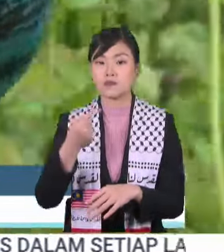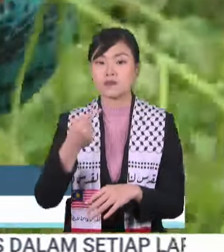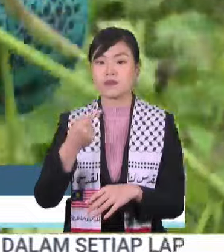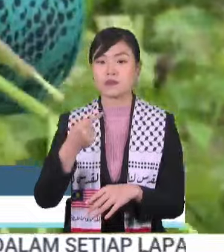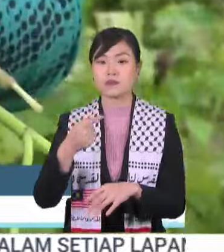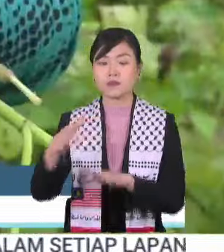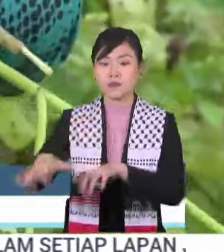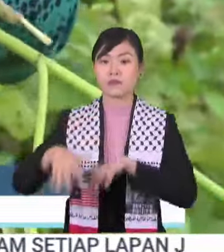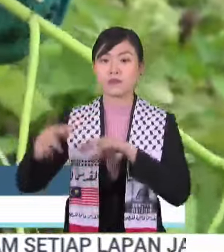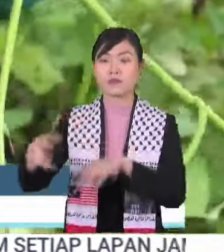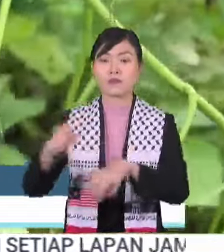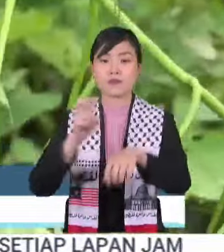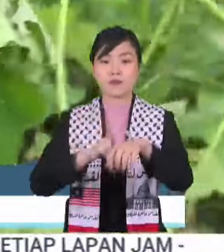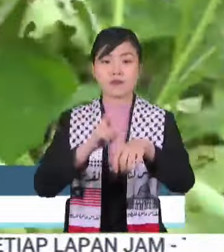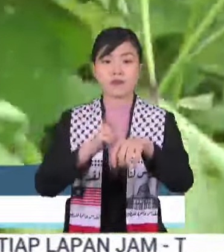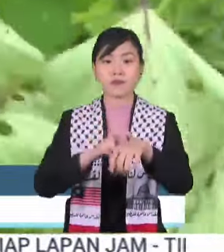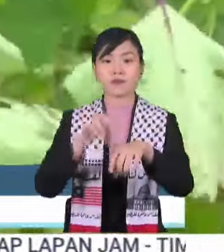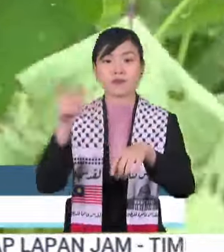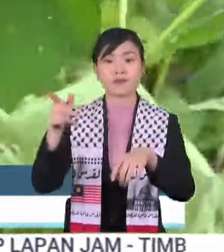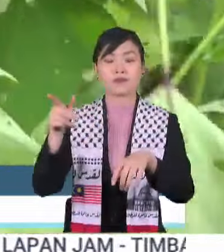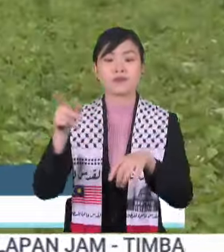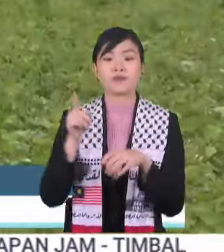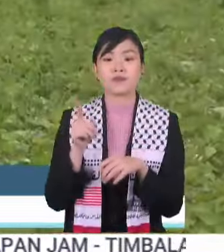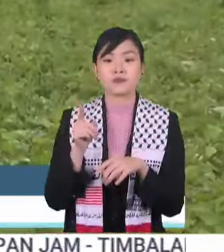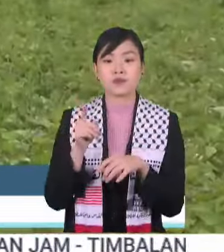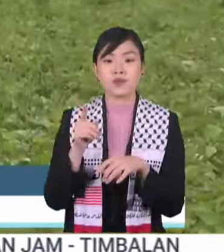u di Universiti kampus